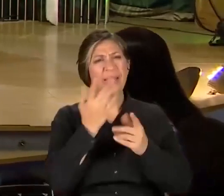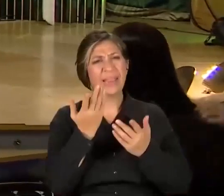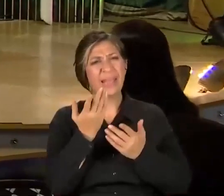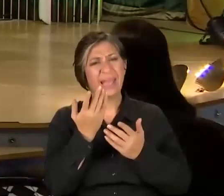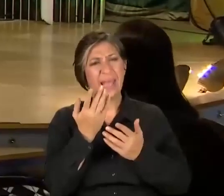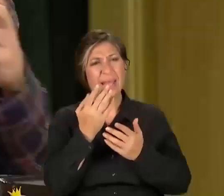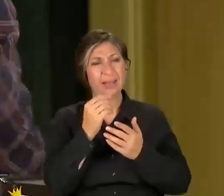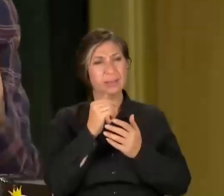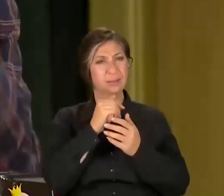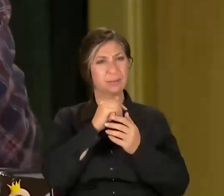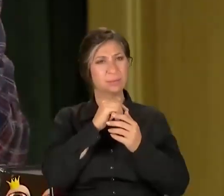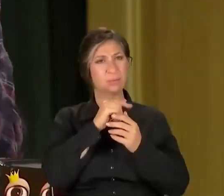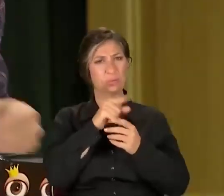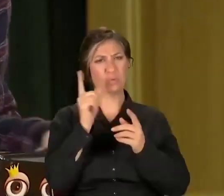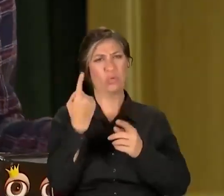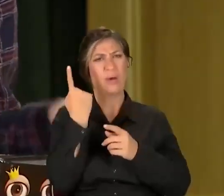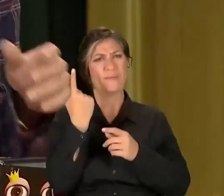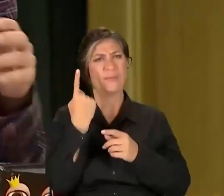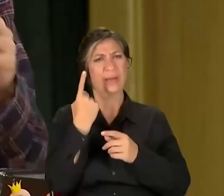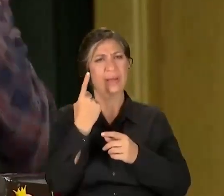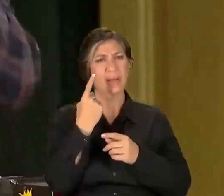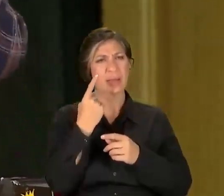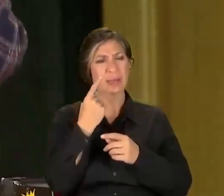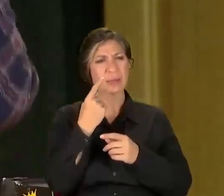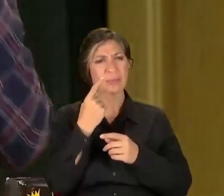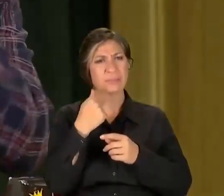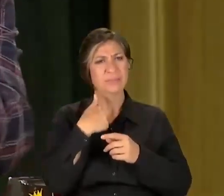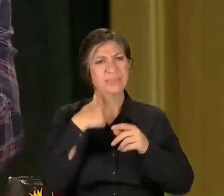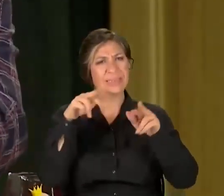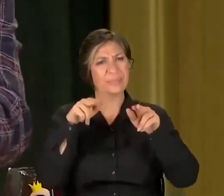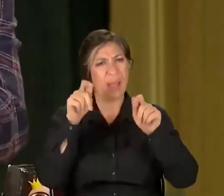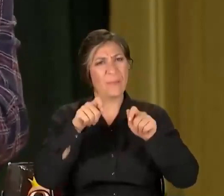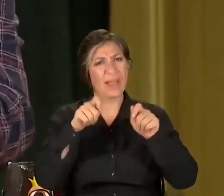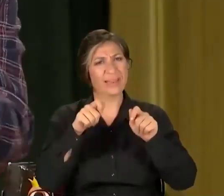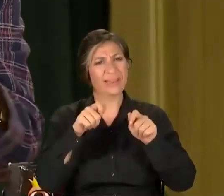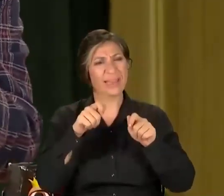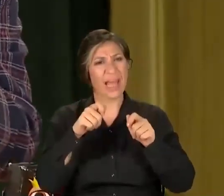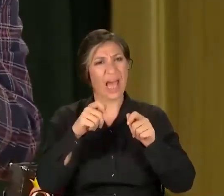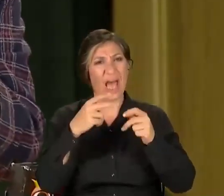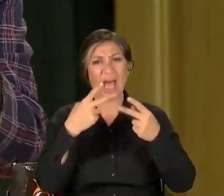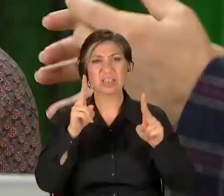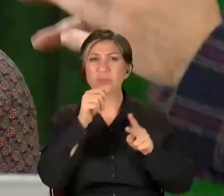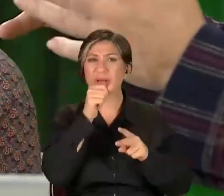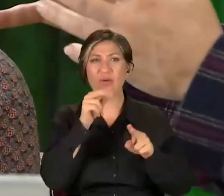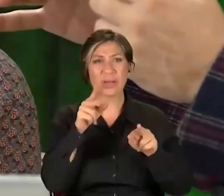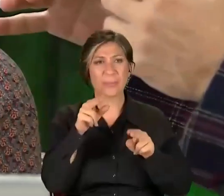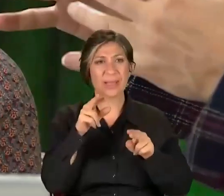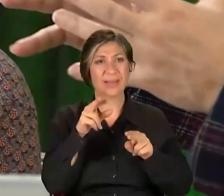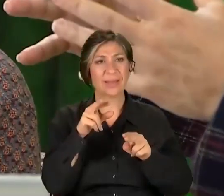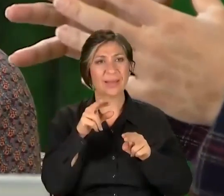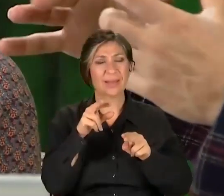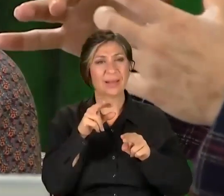misiniz, yani biz siz... Bu da enteresan. Aslında bir sanki bizde de yapılıyor, bizde yapılan işte şey var ya, açık mikrofon filan evet. Gibi.